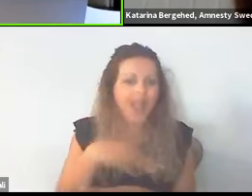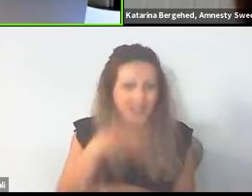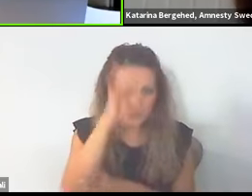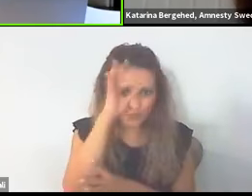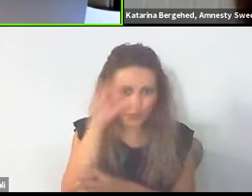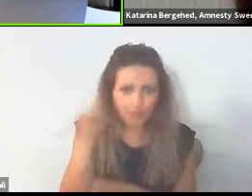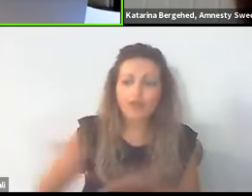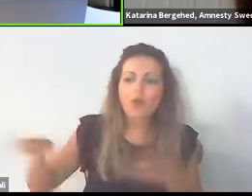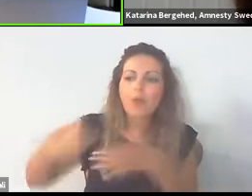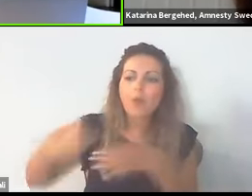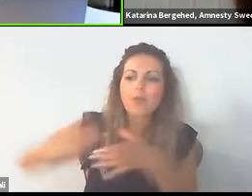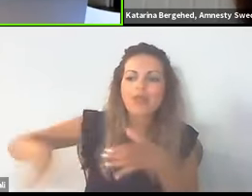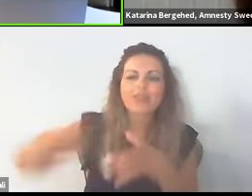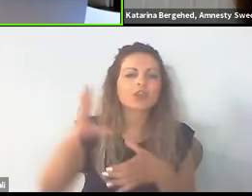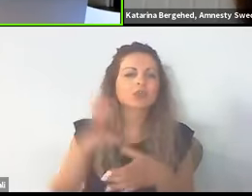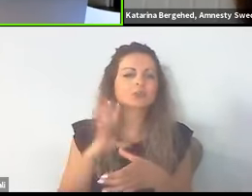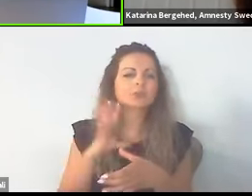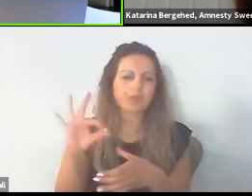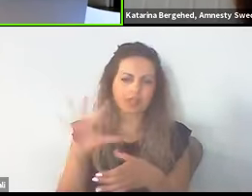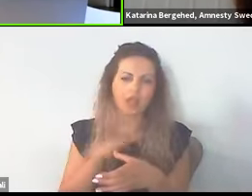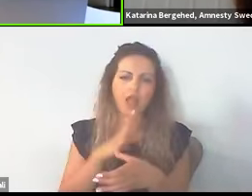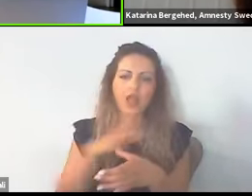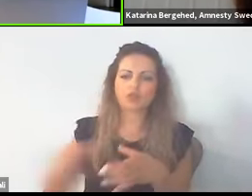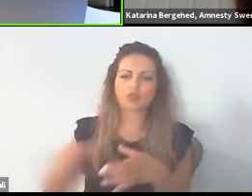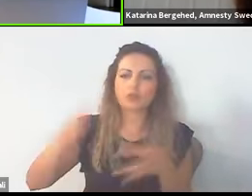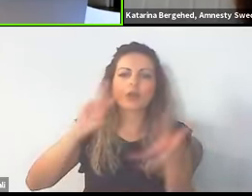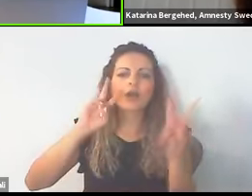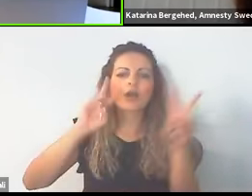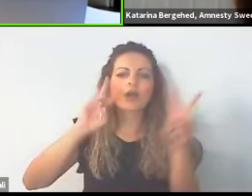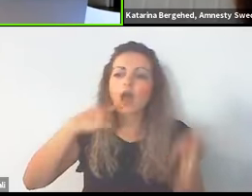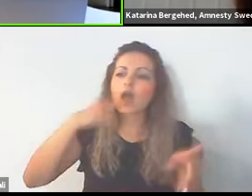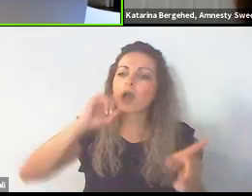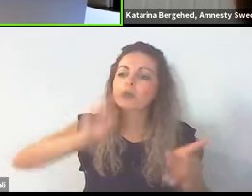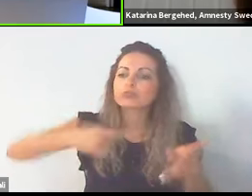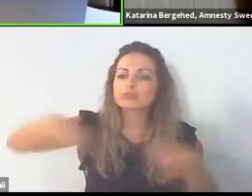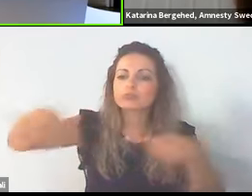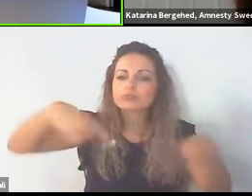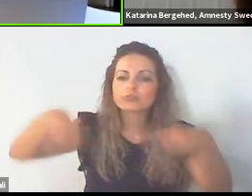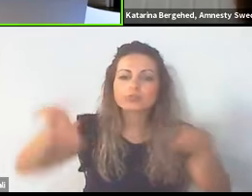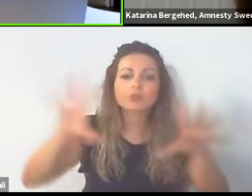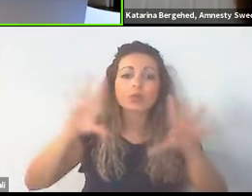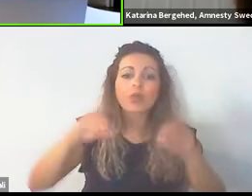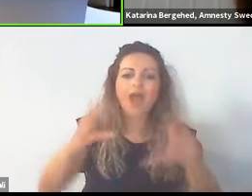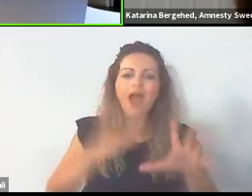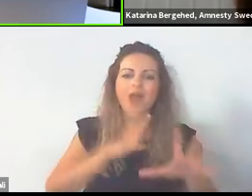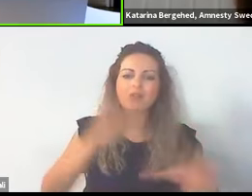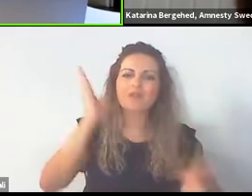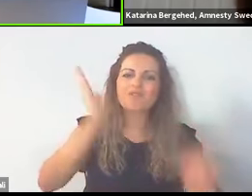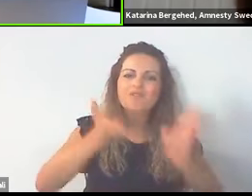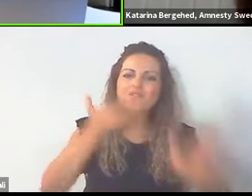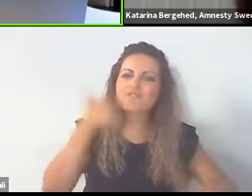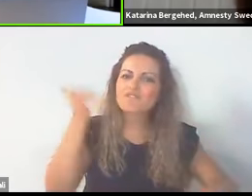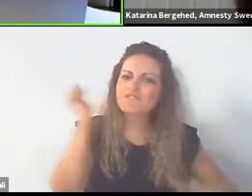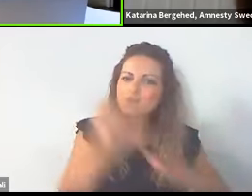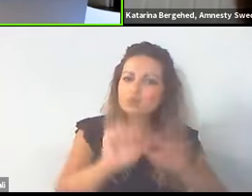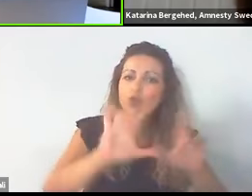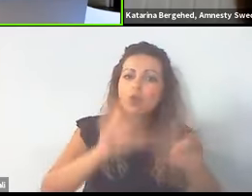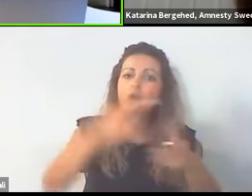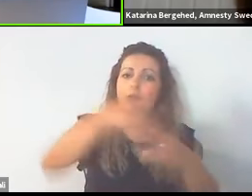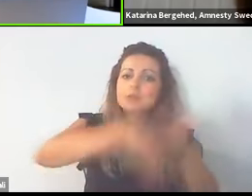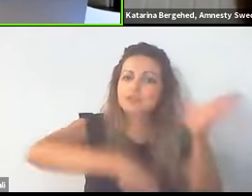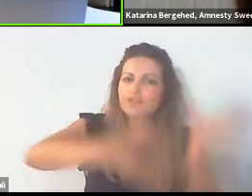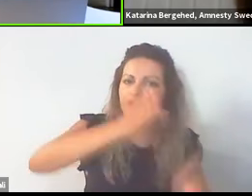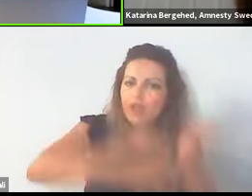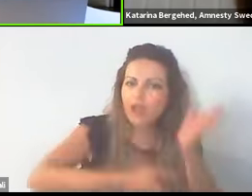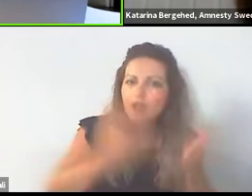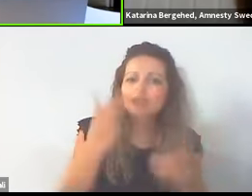διερευνούν εγκλήματα αποκλειστικά βιασμού, έμφυλης βίας και οικογενειακής βίας και σεξουαλικά εγκλήματα ενάντια